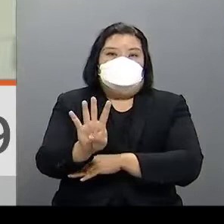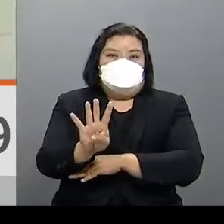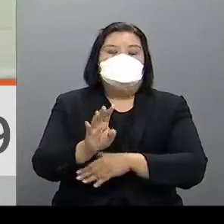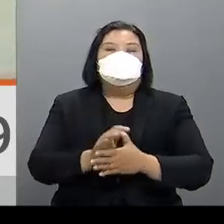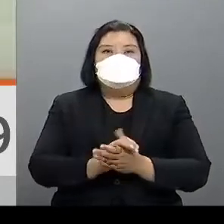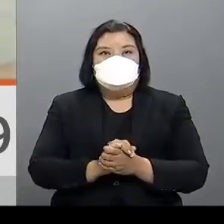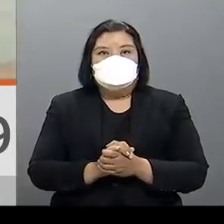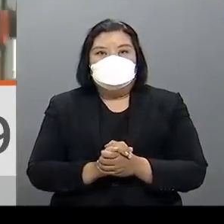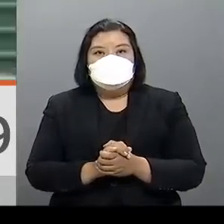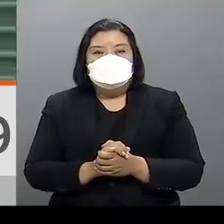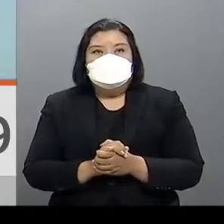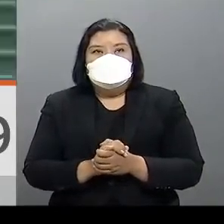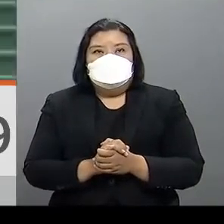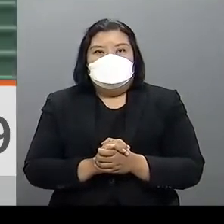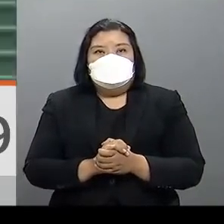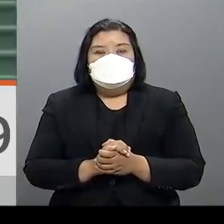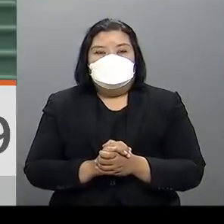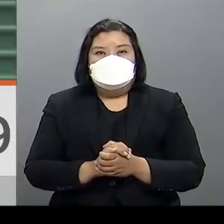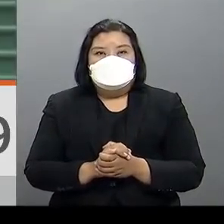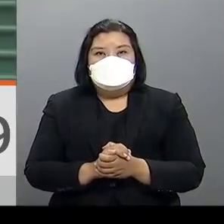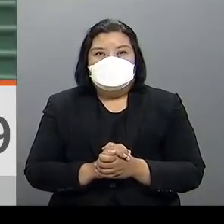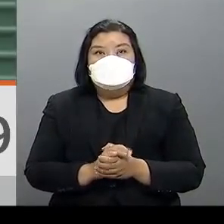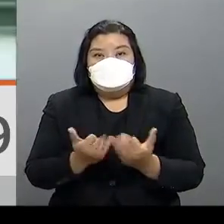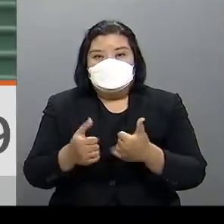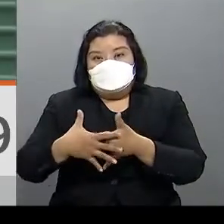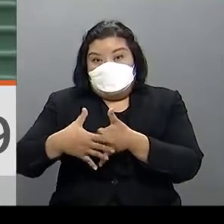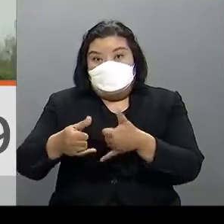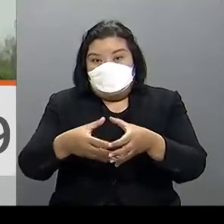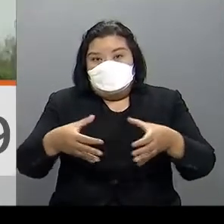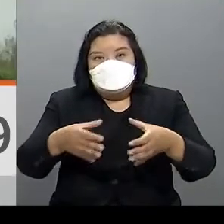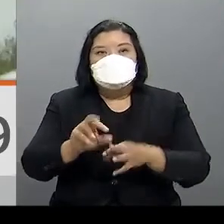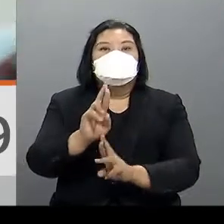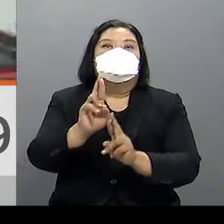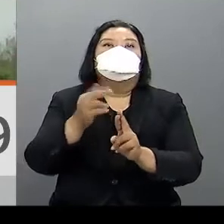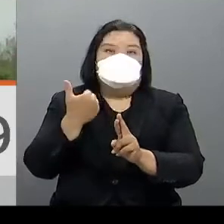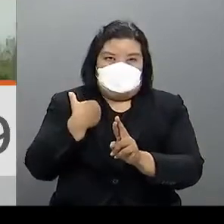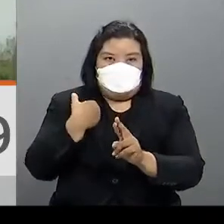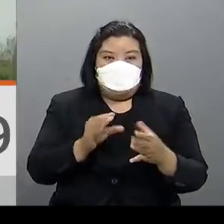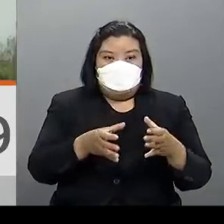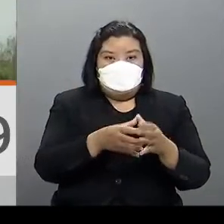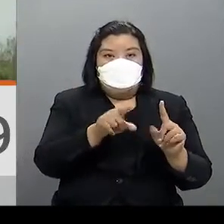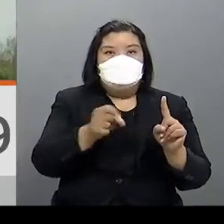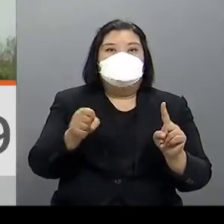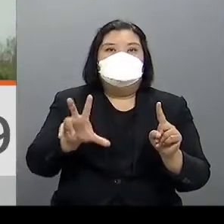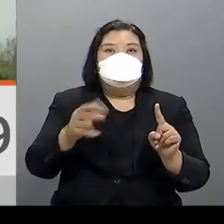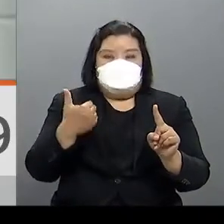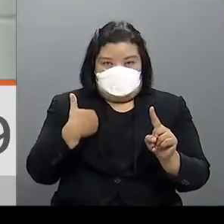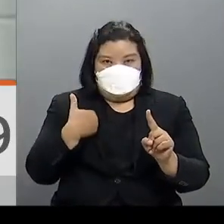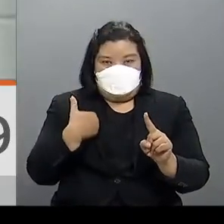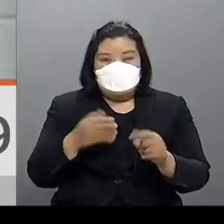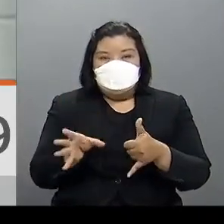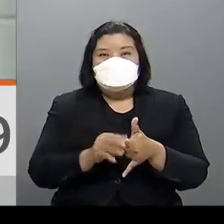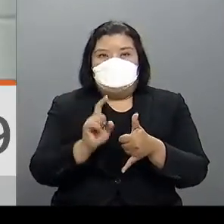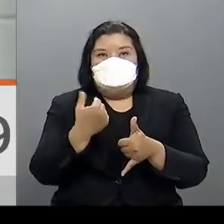สำหรับการระบาดเป็นกลุ่มก้อนที่ยังต้องเฝ้าระวังอย่างใกล้ชิดมี13กลุ่มยังพบผู้ติดเชื้อรายใหม่อยู่4กลุ่มคือกลุ่มโกดังขน